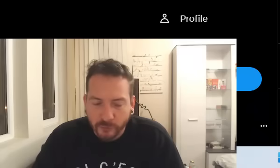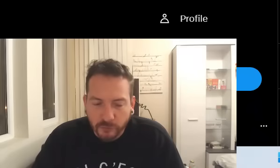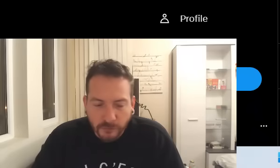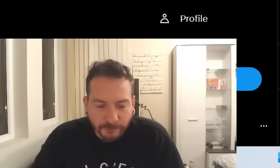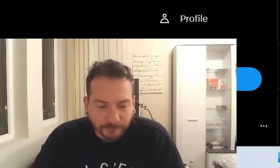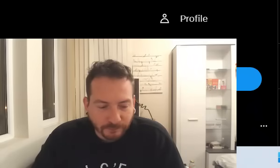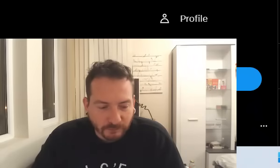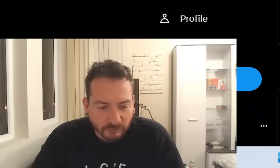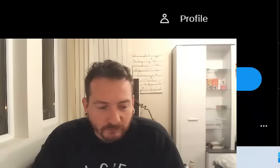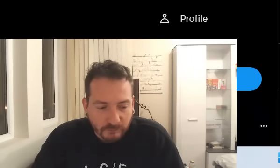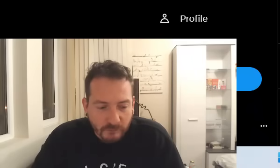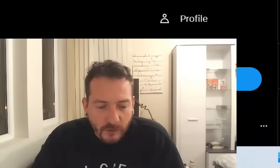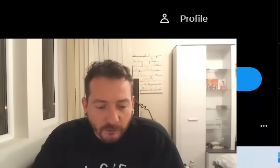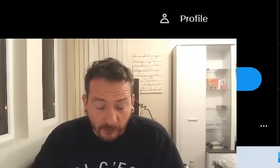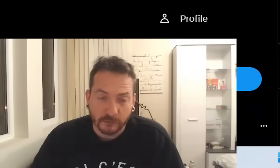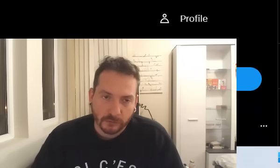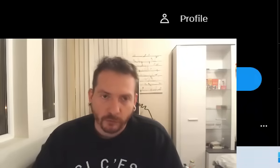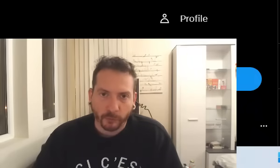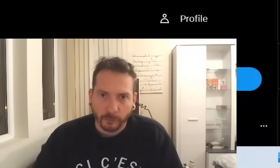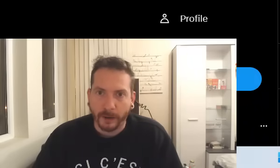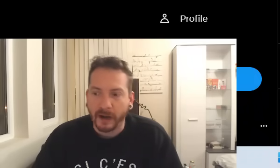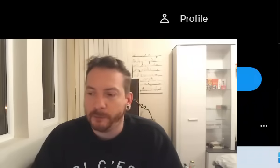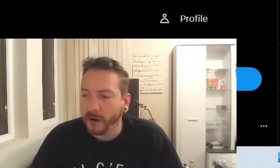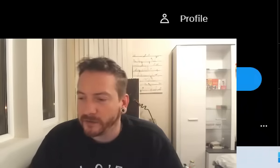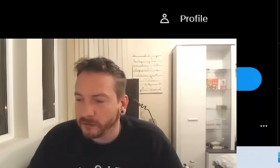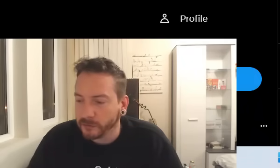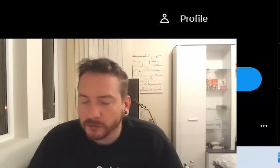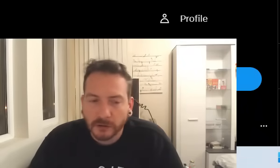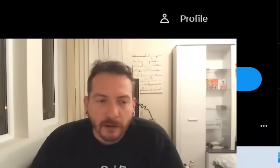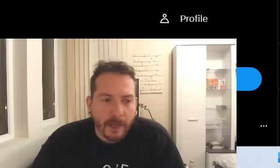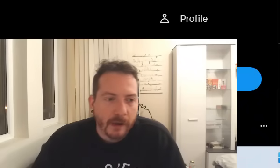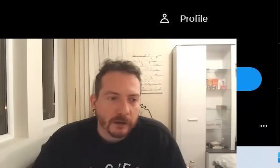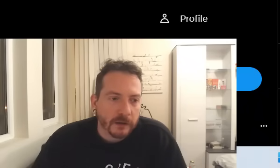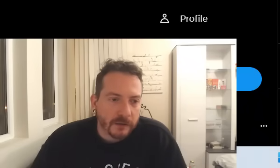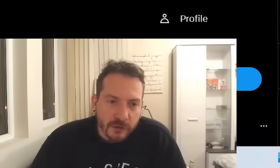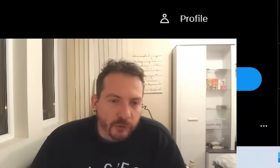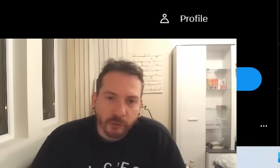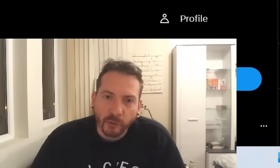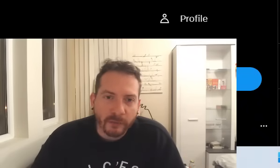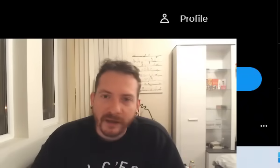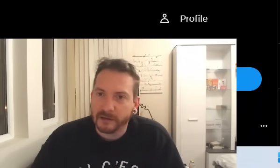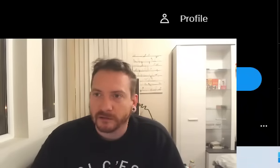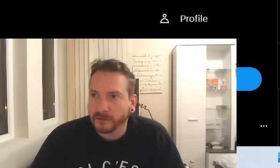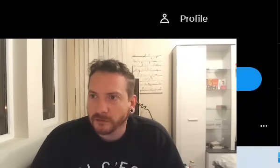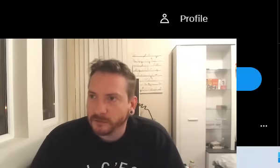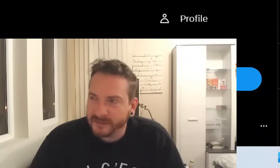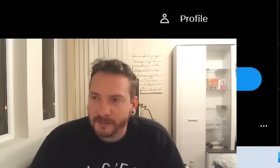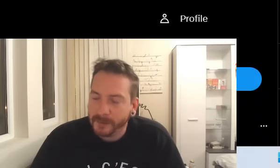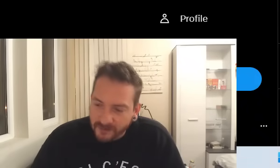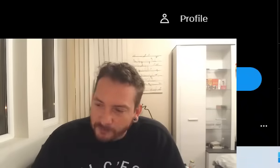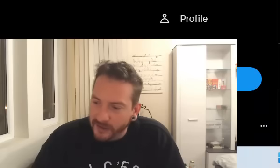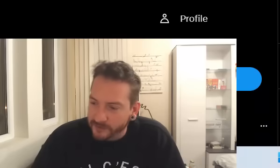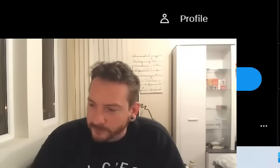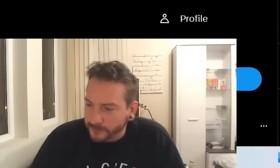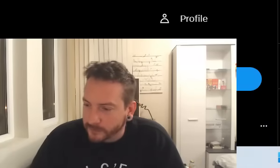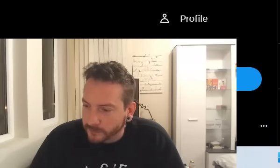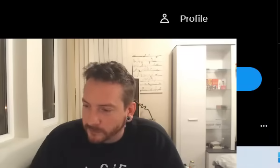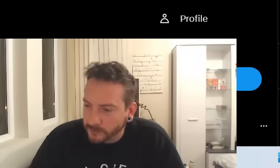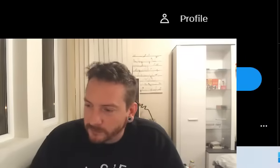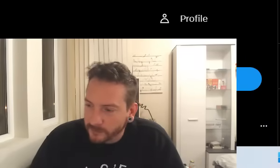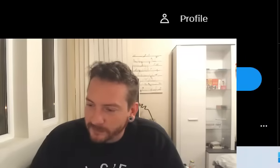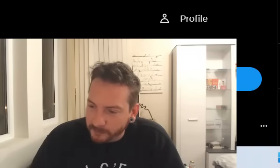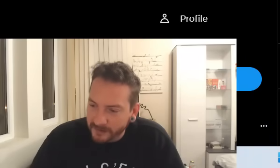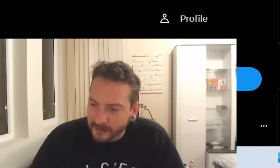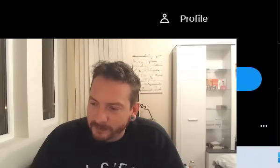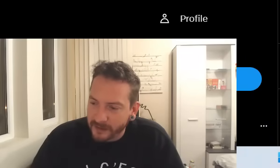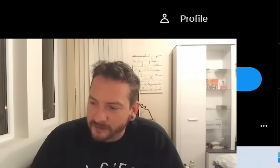soit pas du tout enfin par rapport à ça quoi c'est juste que le mec mais c'est pas sa place en fait